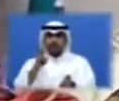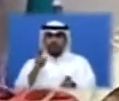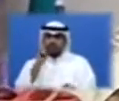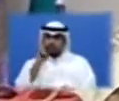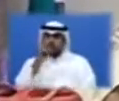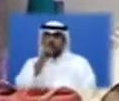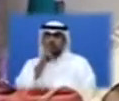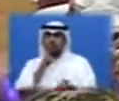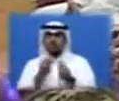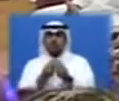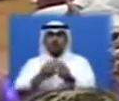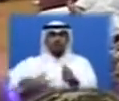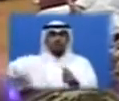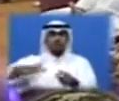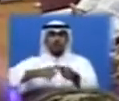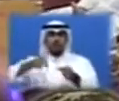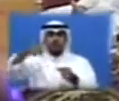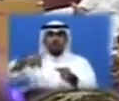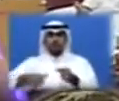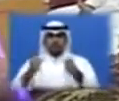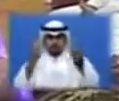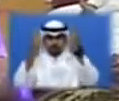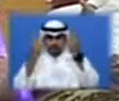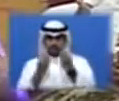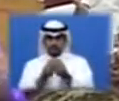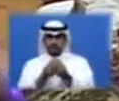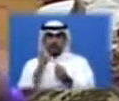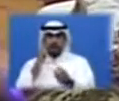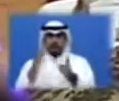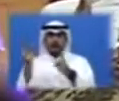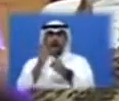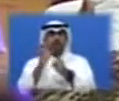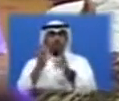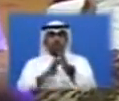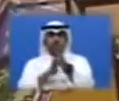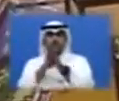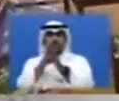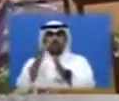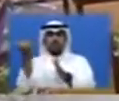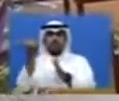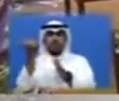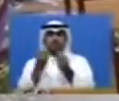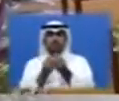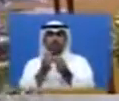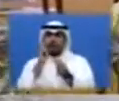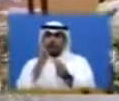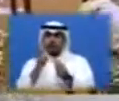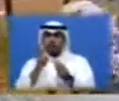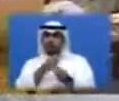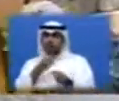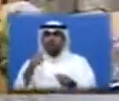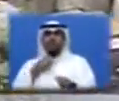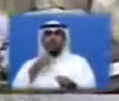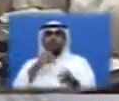لتطوير مؤسسات الرعاية الصحية بدول الخليج في سبيل تحقيق التنمية المستدامة وتحقيق الفائدة من التقنيات الصحية